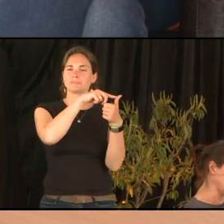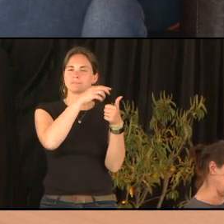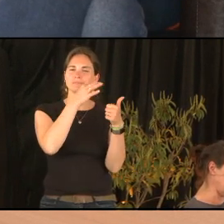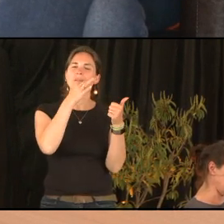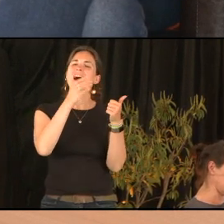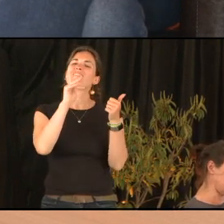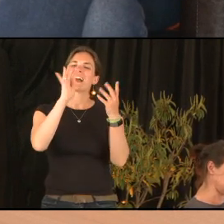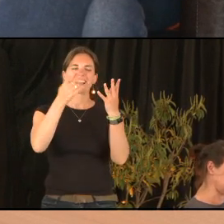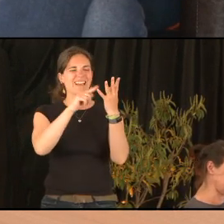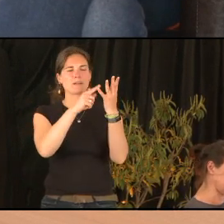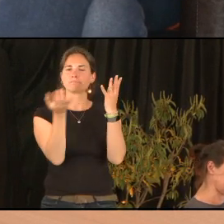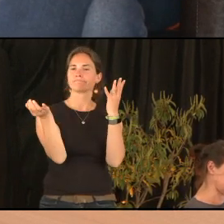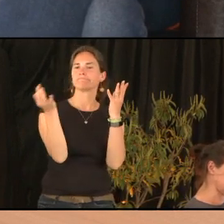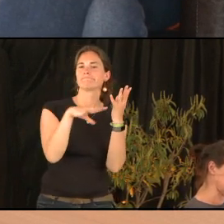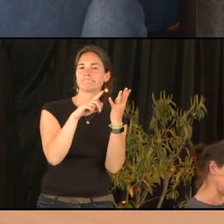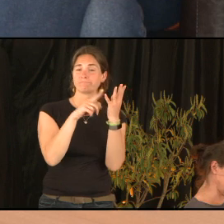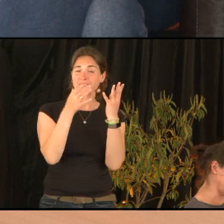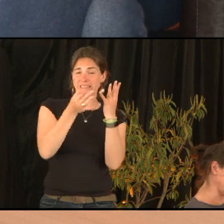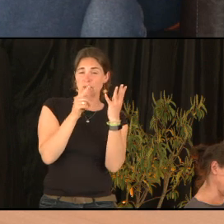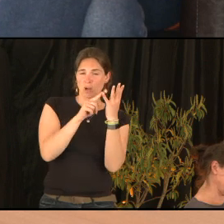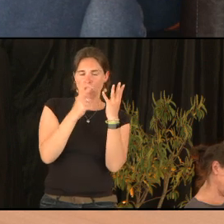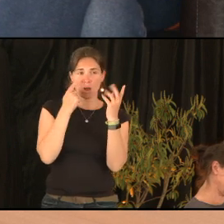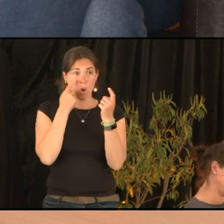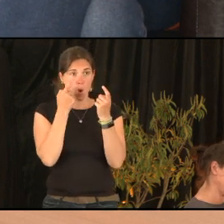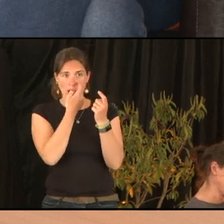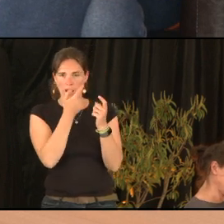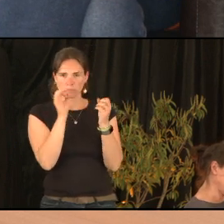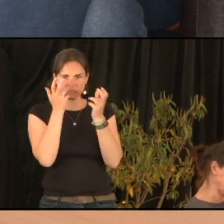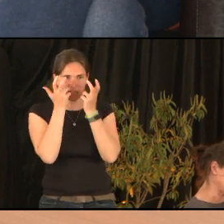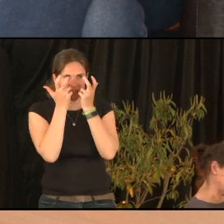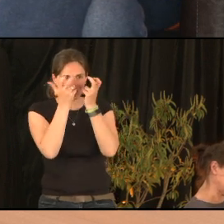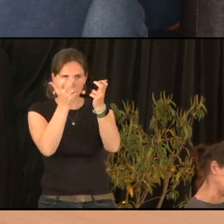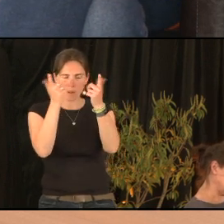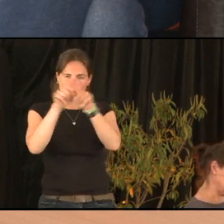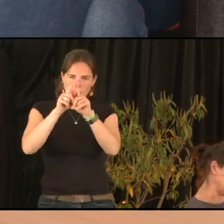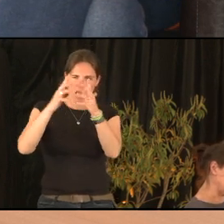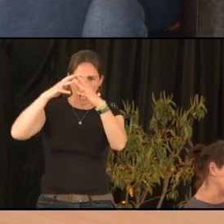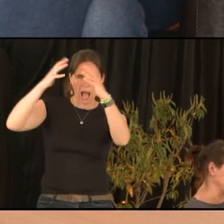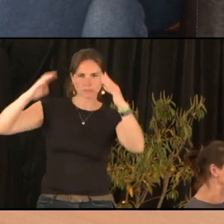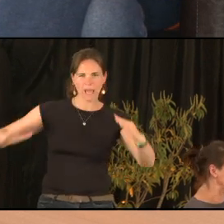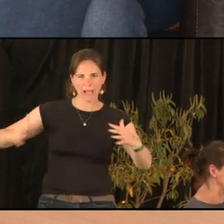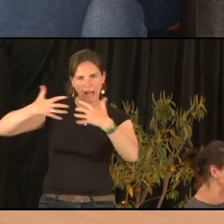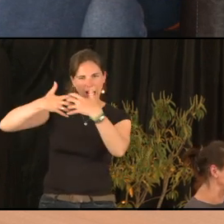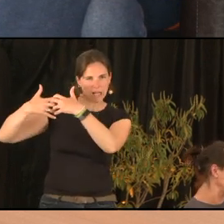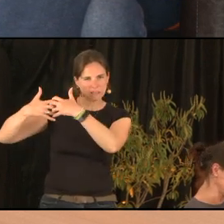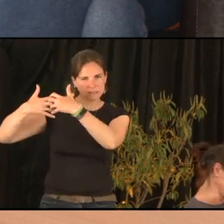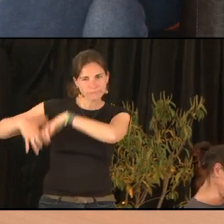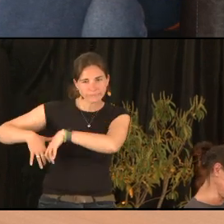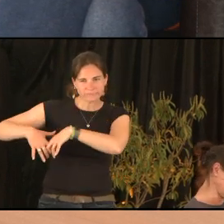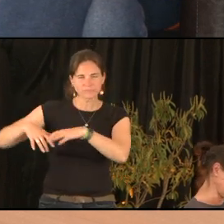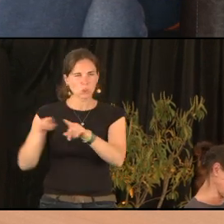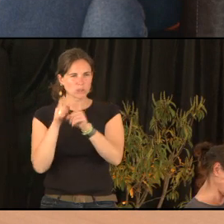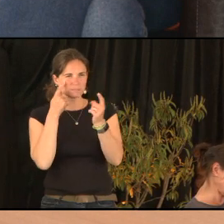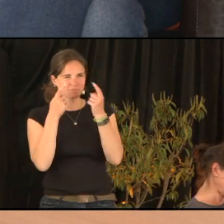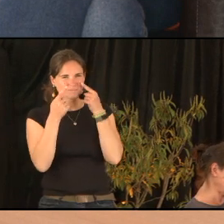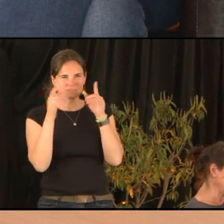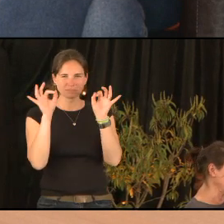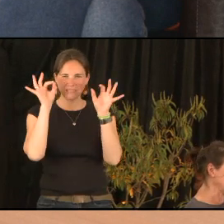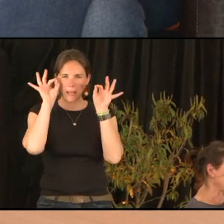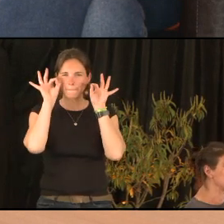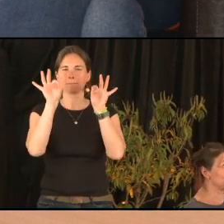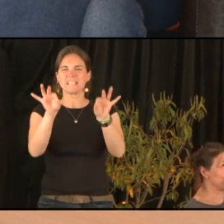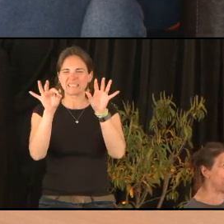dire. Voilà, c'était... Il y a une idée de résistance, ici la Béringie, comme ici ouais. Londres. C'est... Ben, en fait, oui, c'est aussi ça,